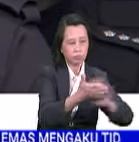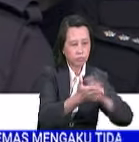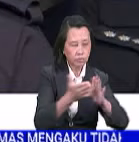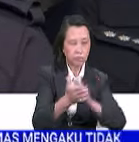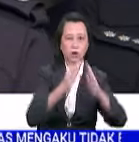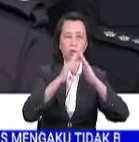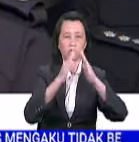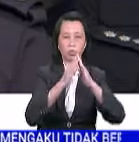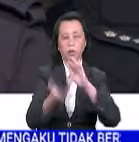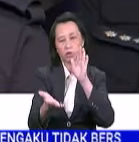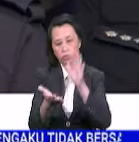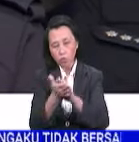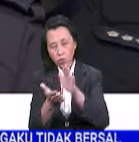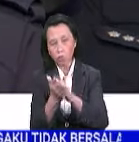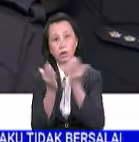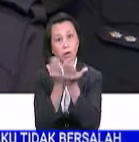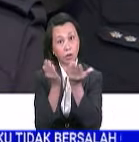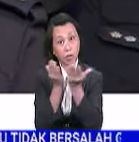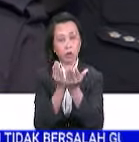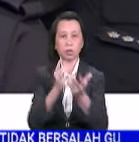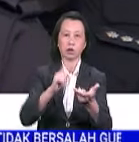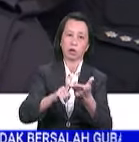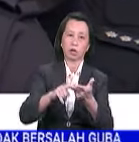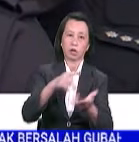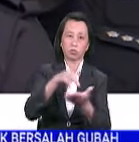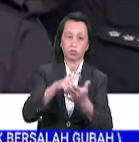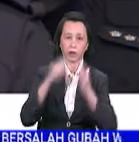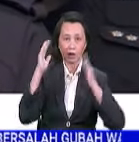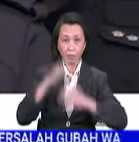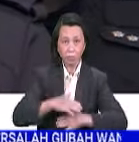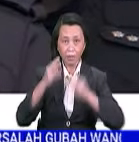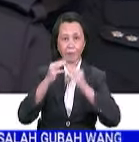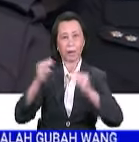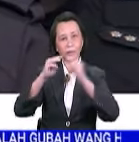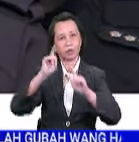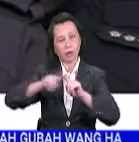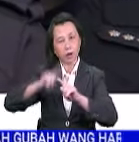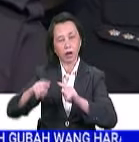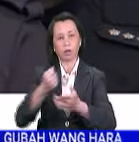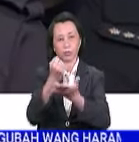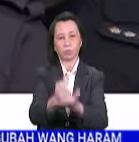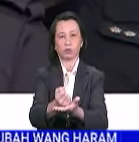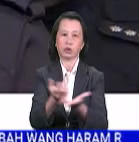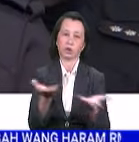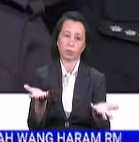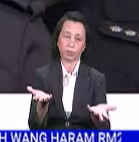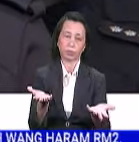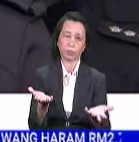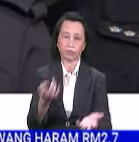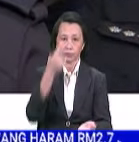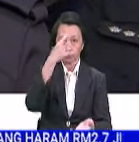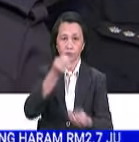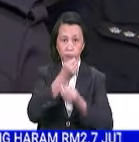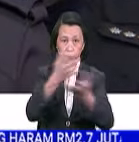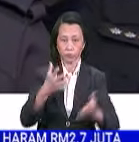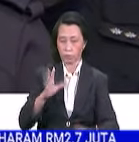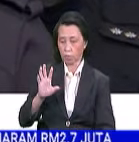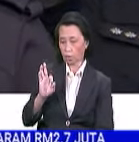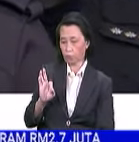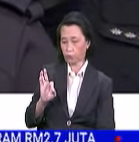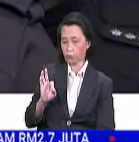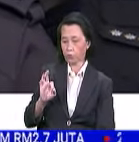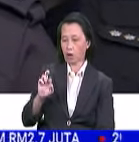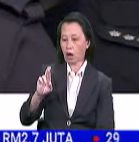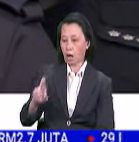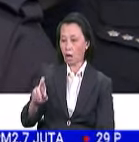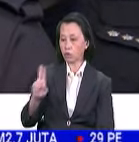rumah-rumah, sekolah, pusat ibadah, yang mana untuk makluman FRU